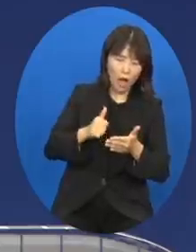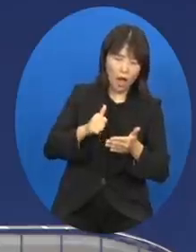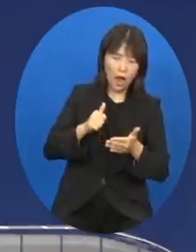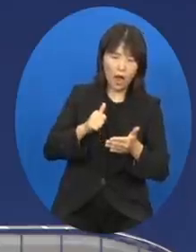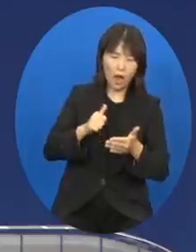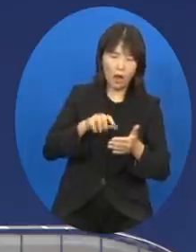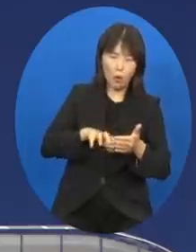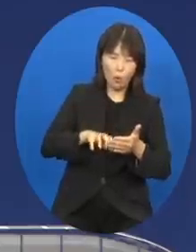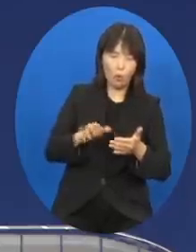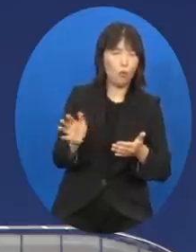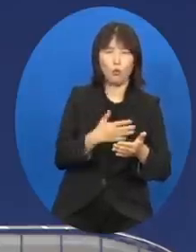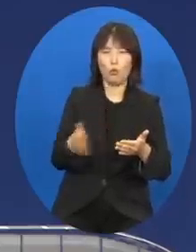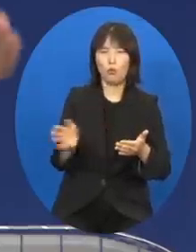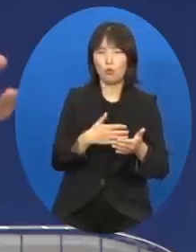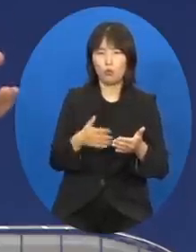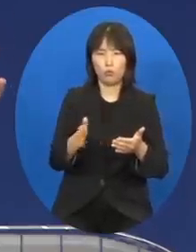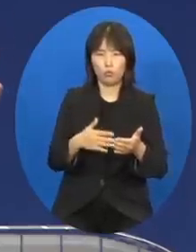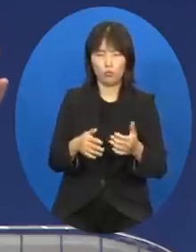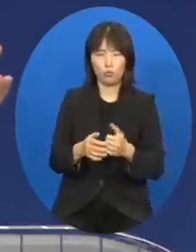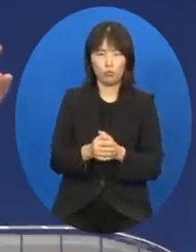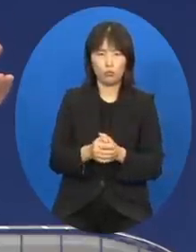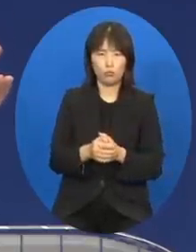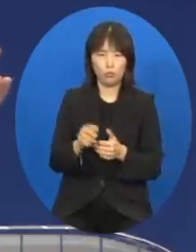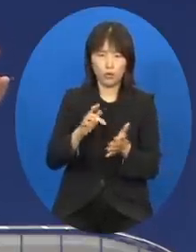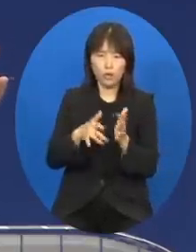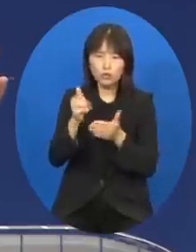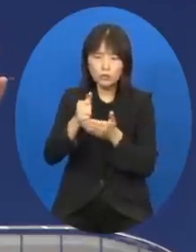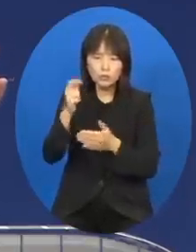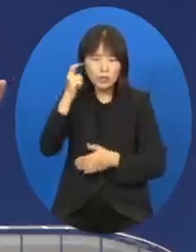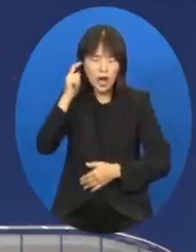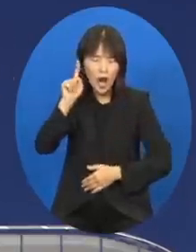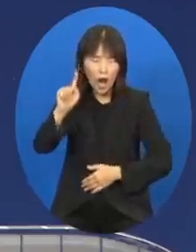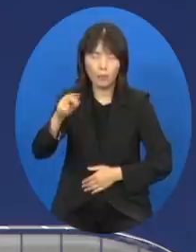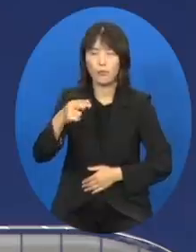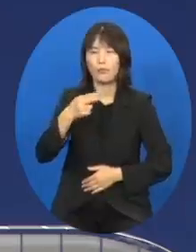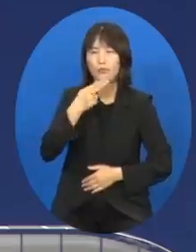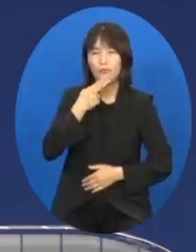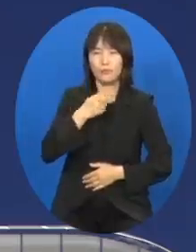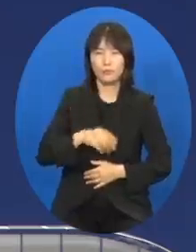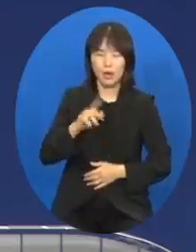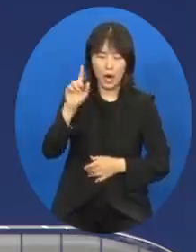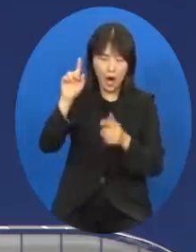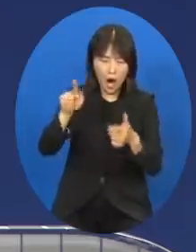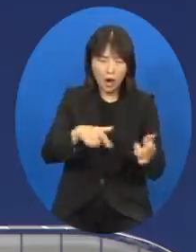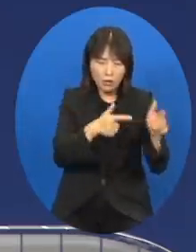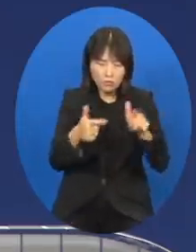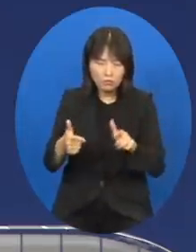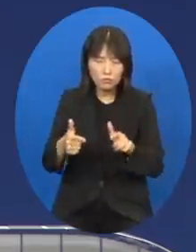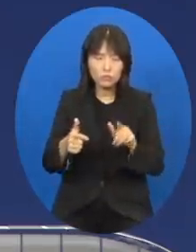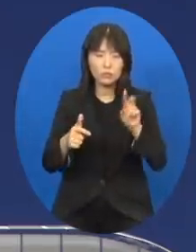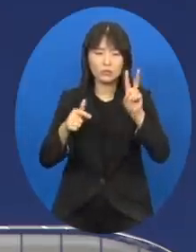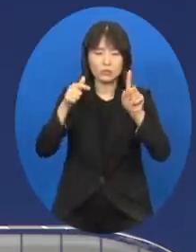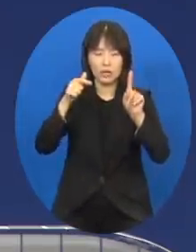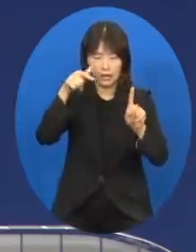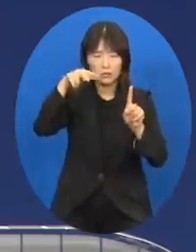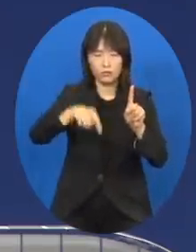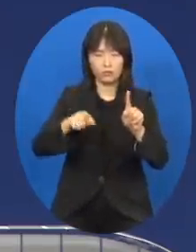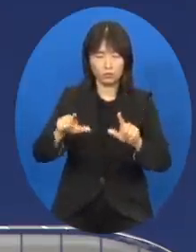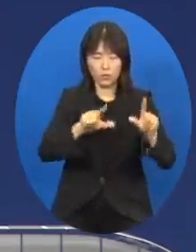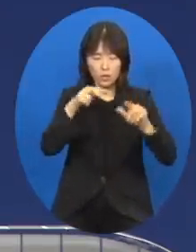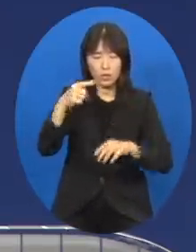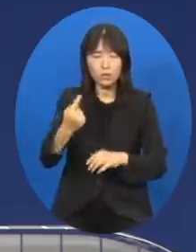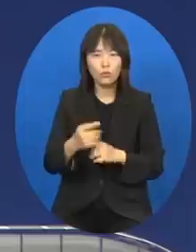거예요. 예수님 한 번도 생각 안 하고 살아요. 하루를 살아도 한 주간을 살아도.